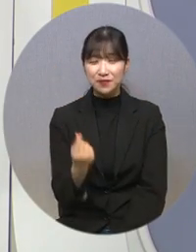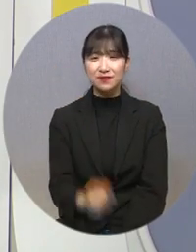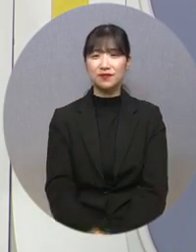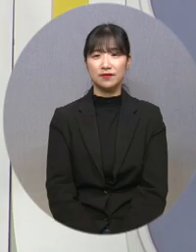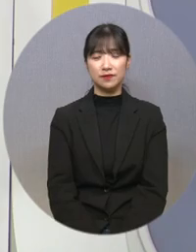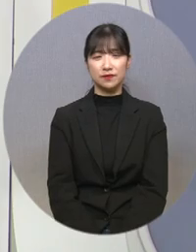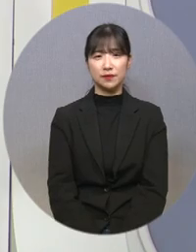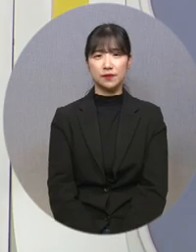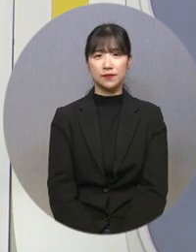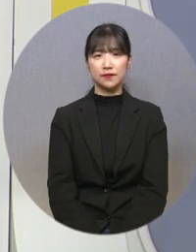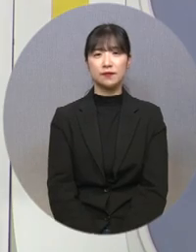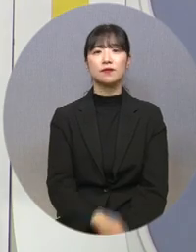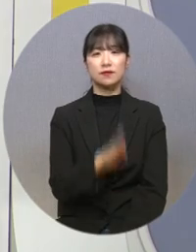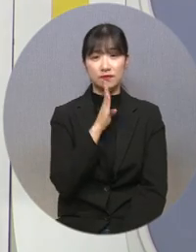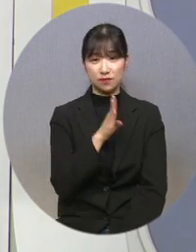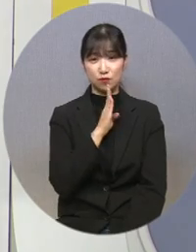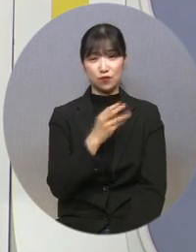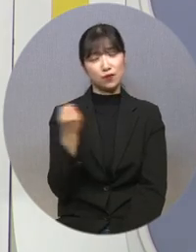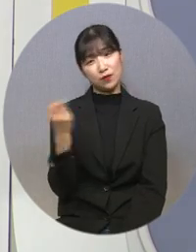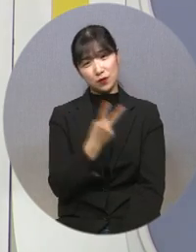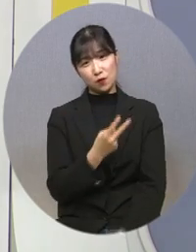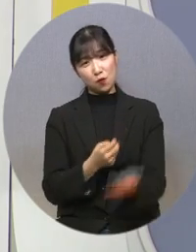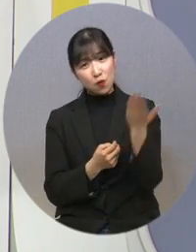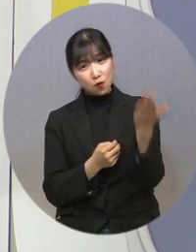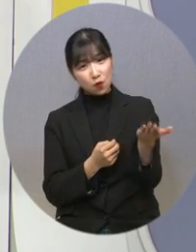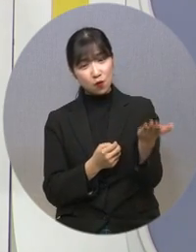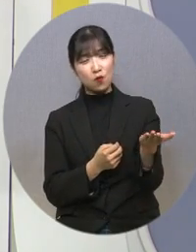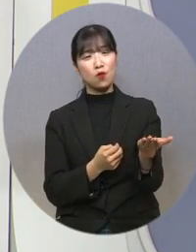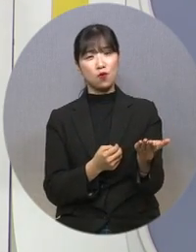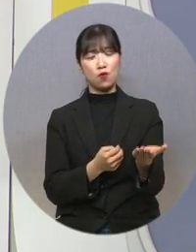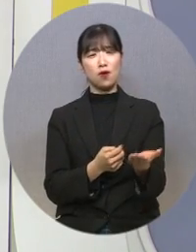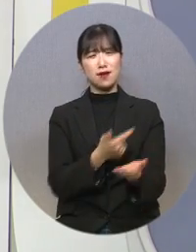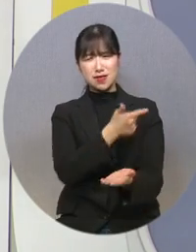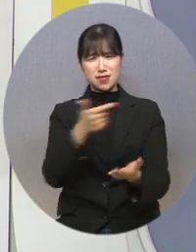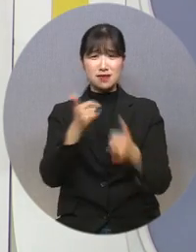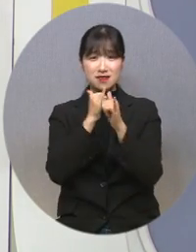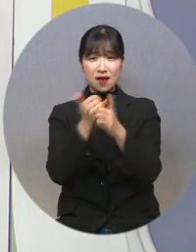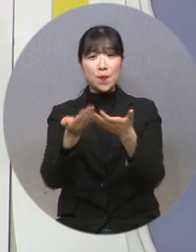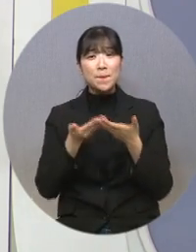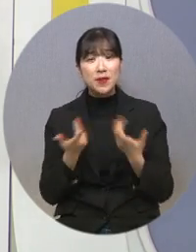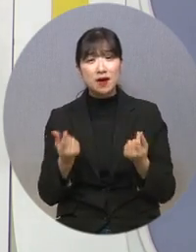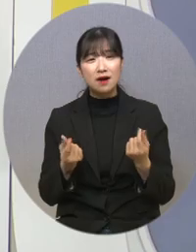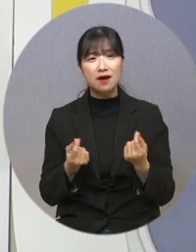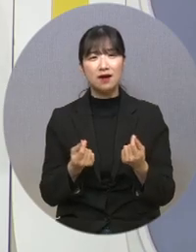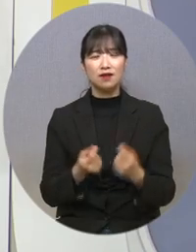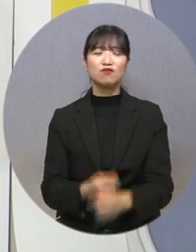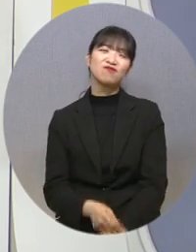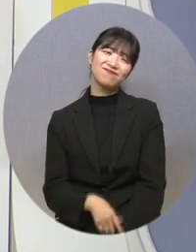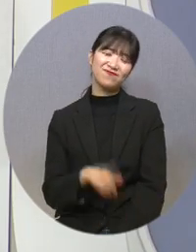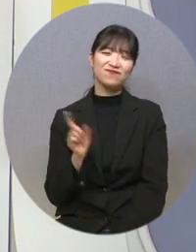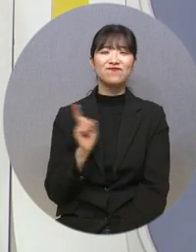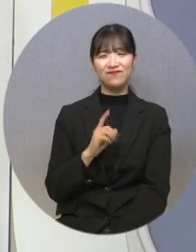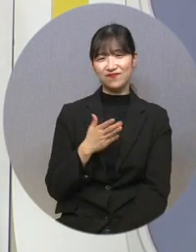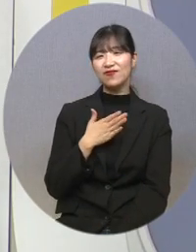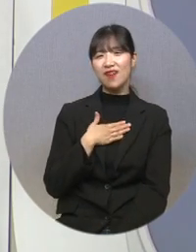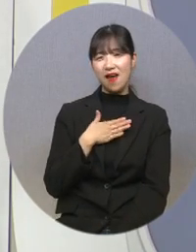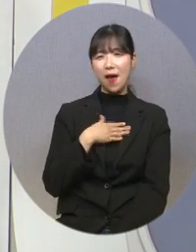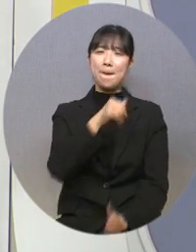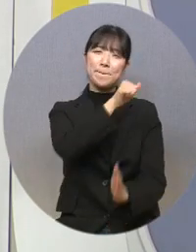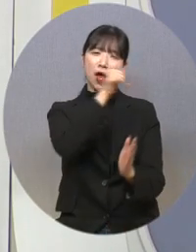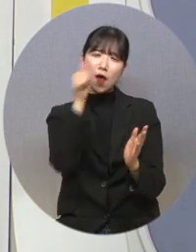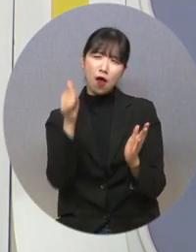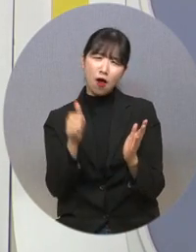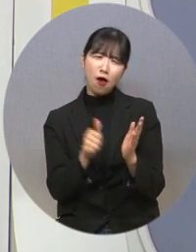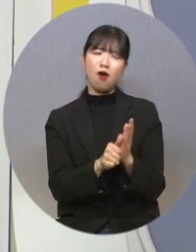얘기죠. 그러죠. 네. 아, 그리고 저기 이번에 네. 우리 김정현 씨도 진짜 큰 상을 받았다고 하던데요. 아, 뭐 제 평생